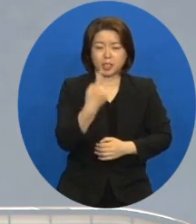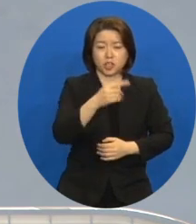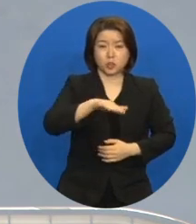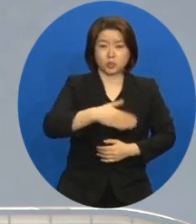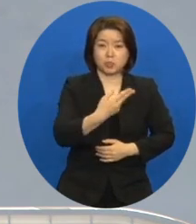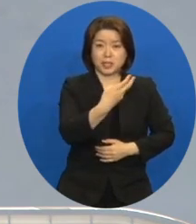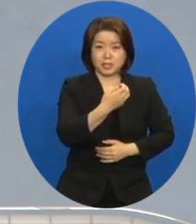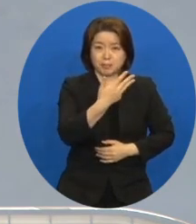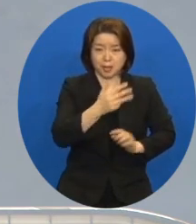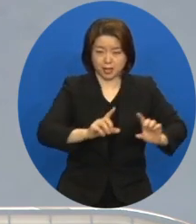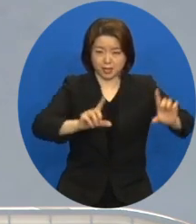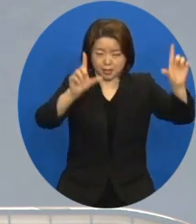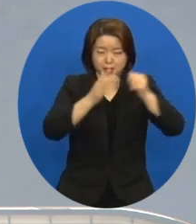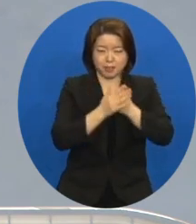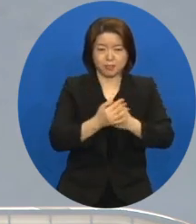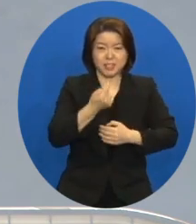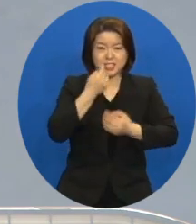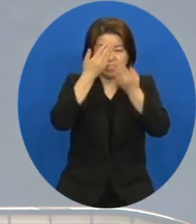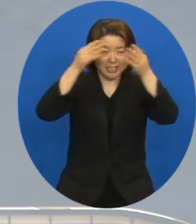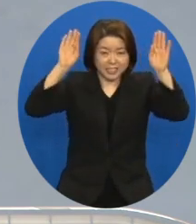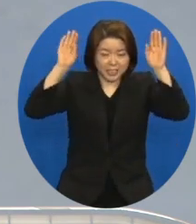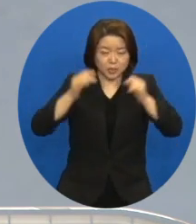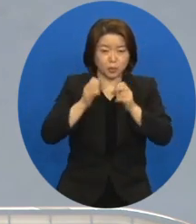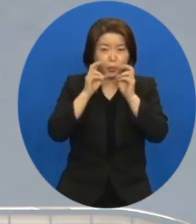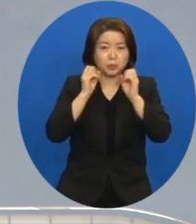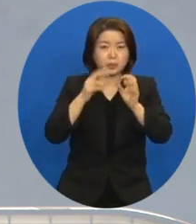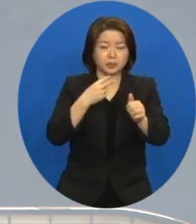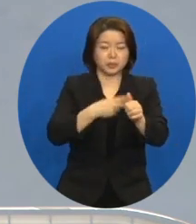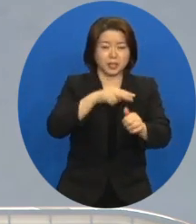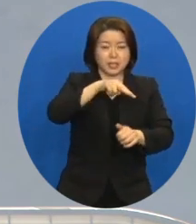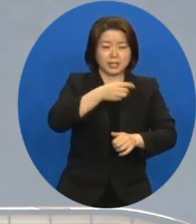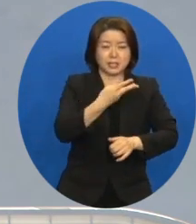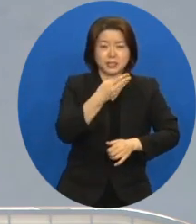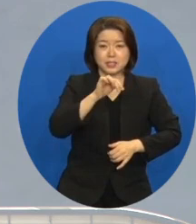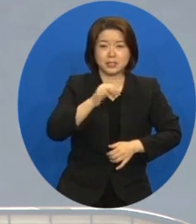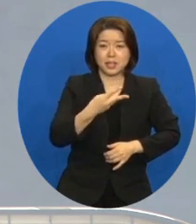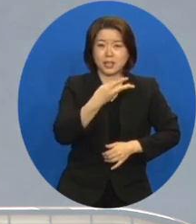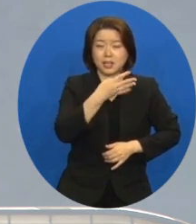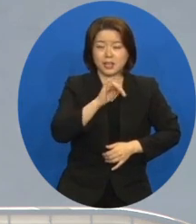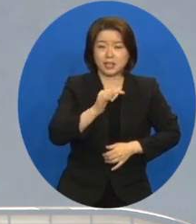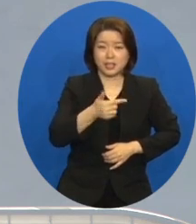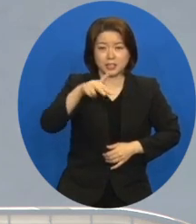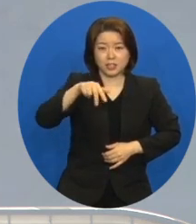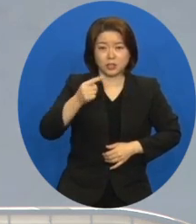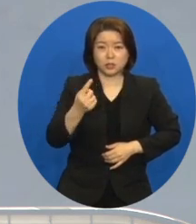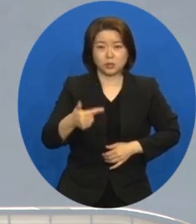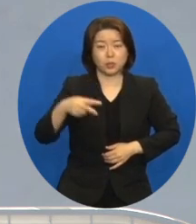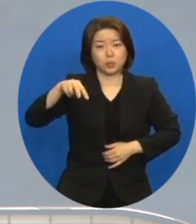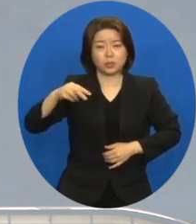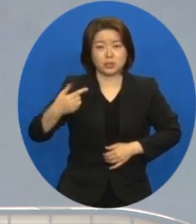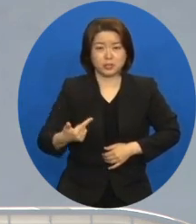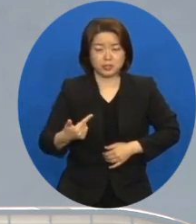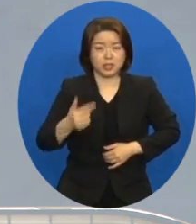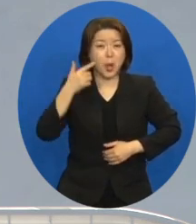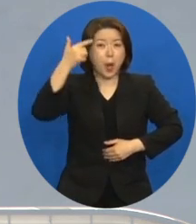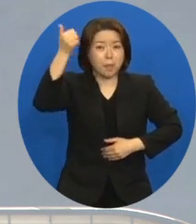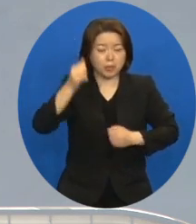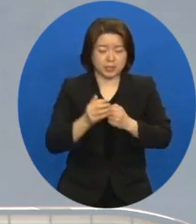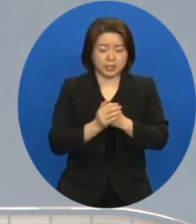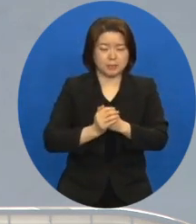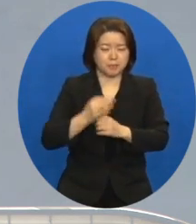1928년에 인도 선교사였던 스탠리 존스 목사님이 미국 연합감리교회로부터